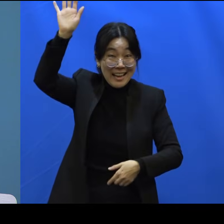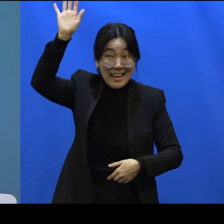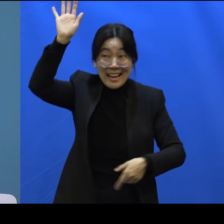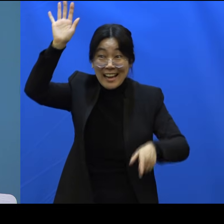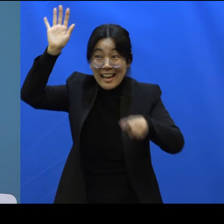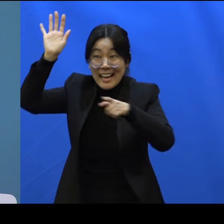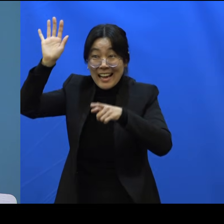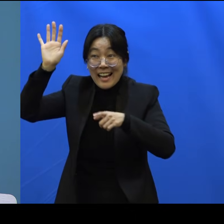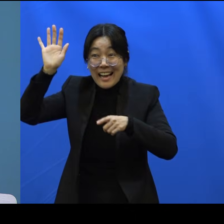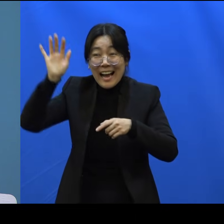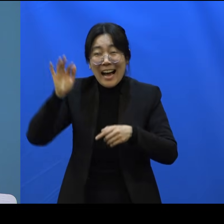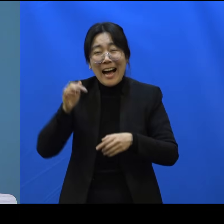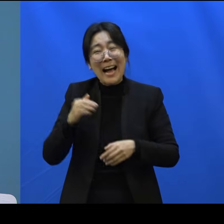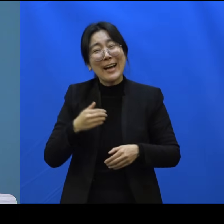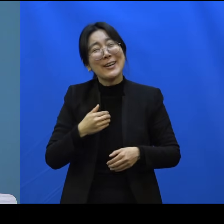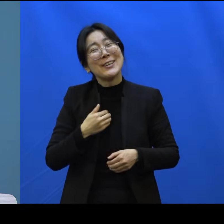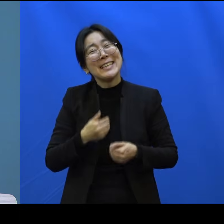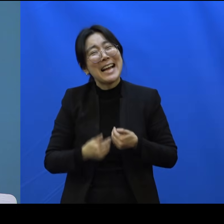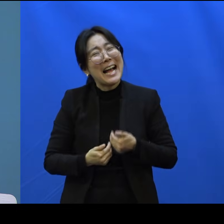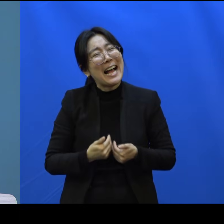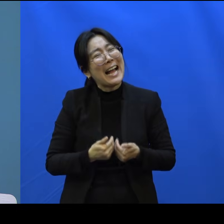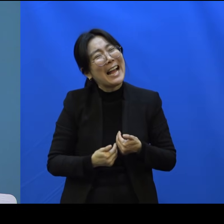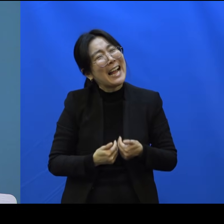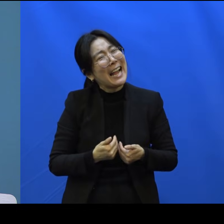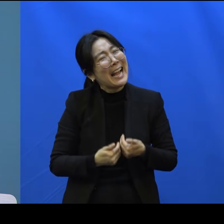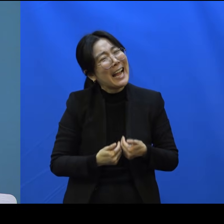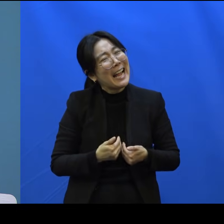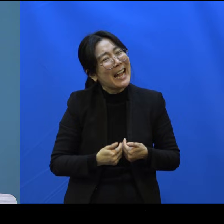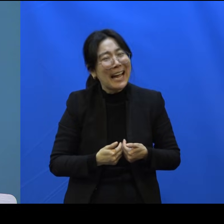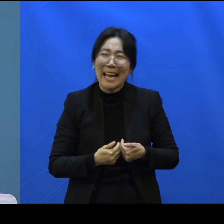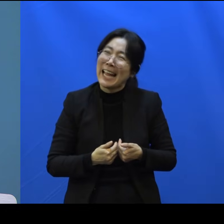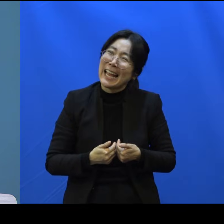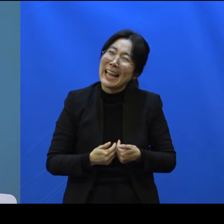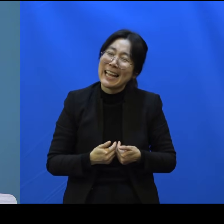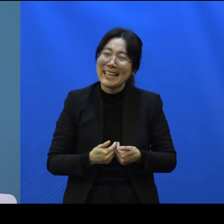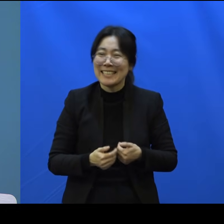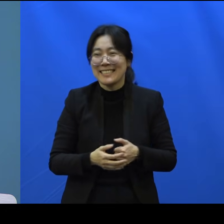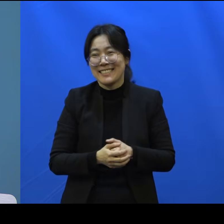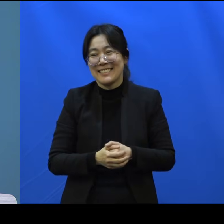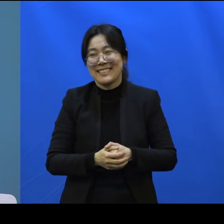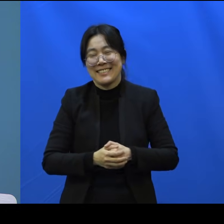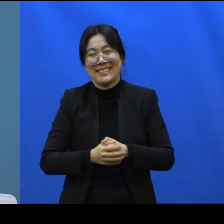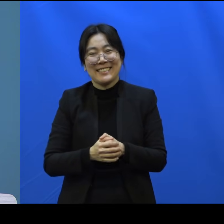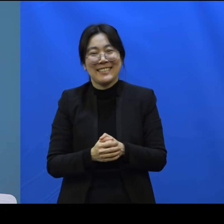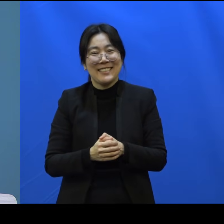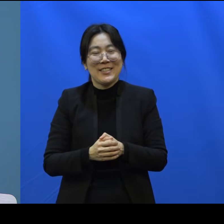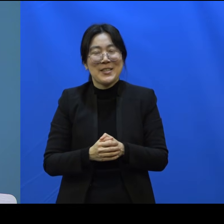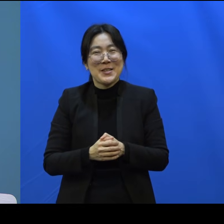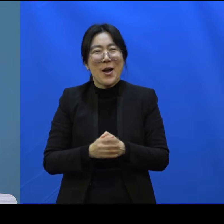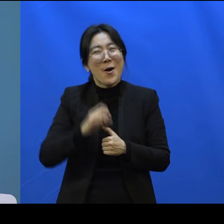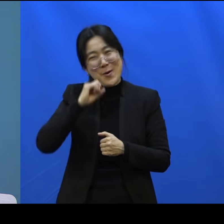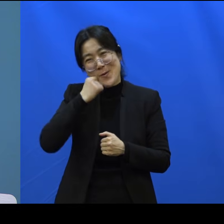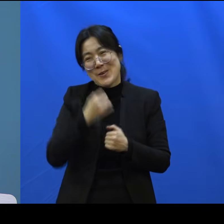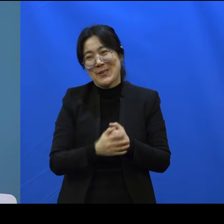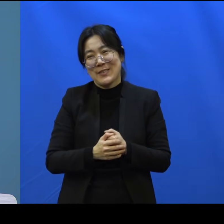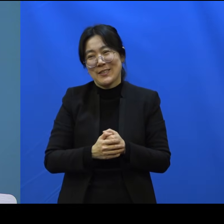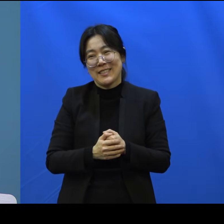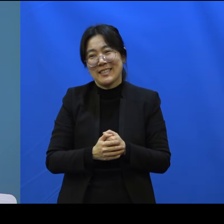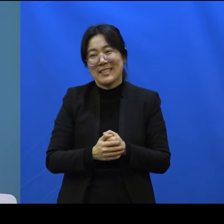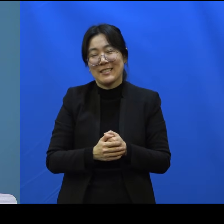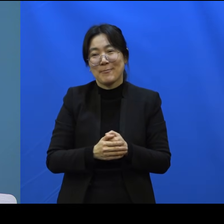하나님이 가시를 제거해 주지 않으신 것은 어떤 의미가 있습니까? 가시로 인해 바울의 사역이